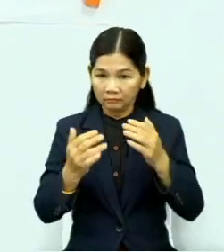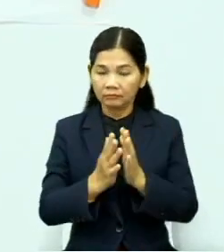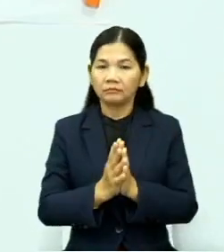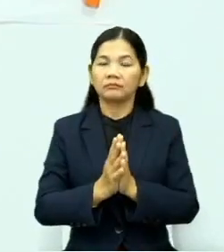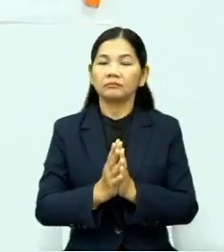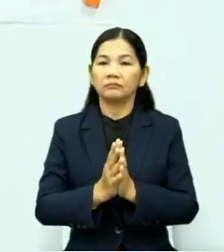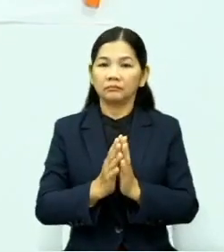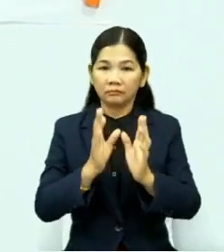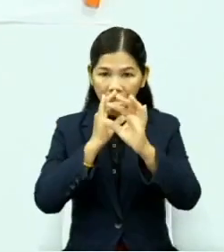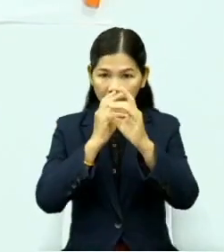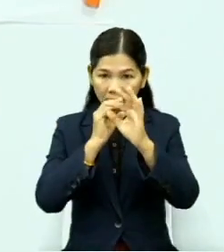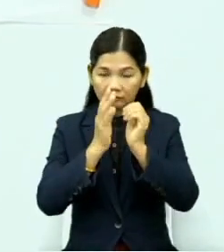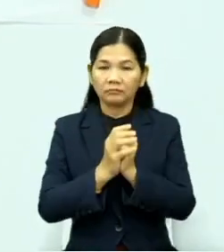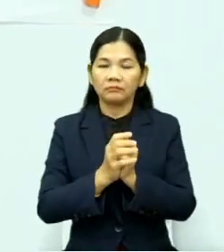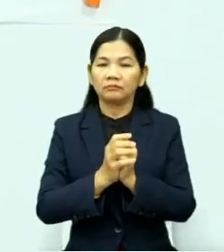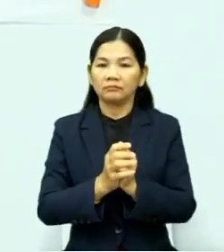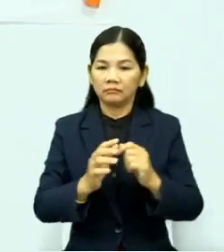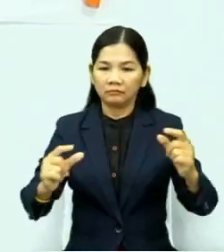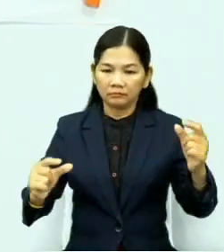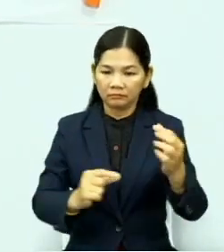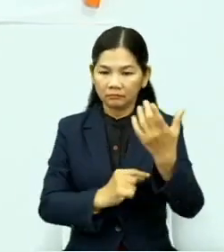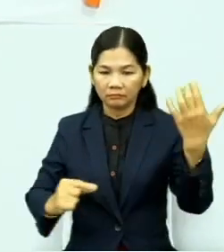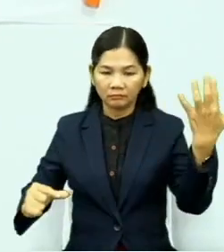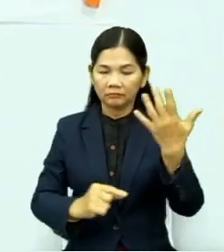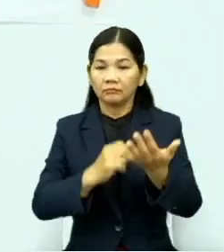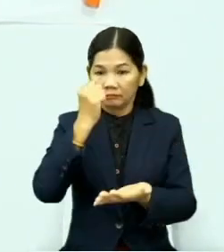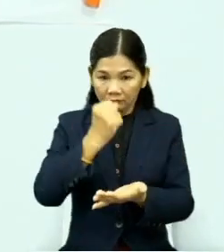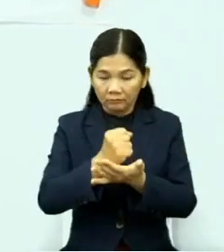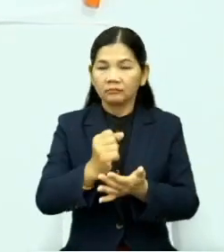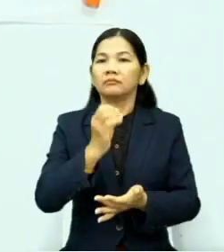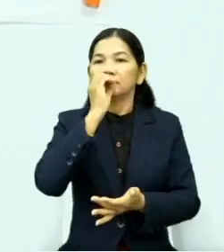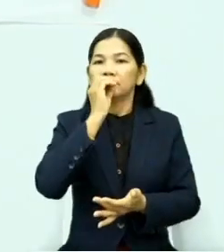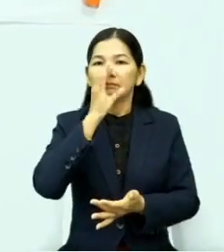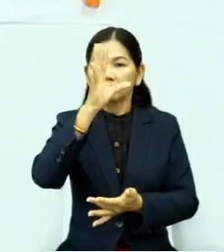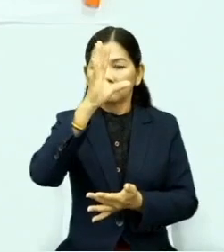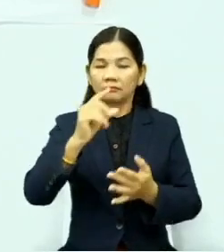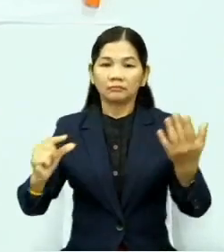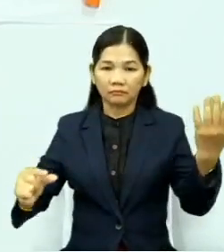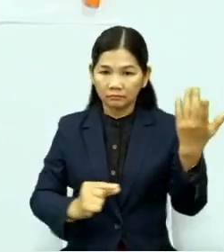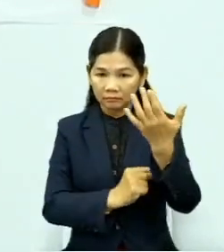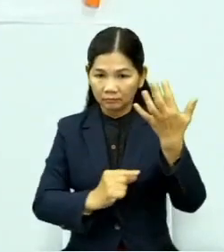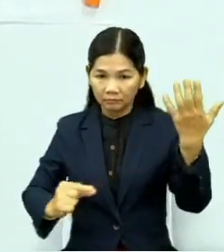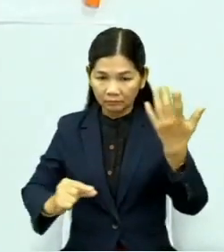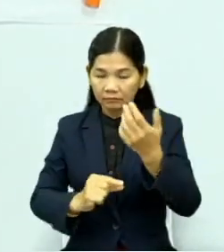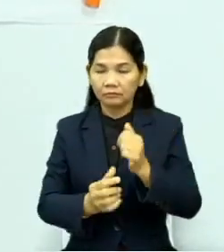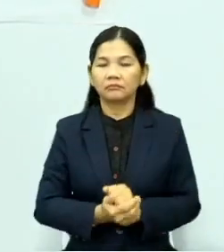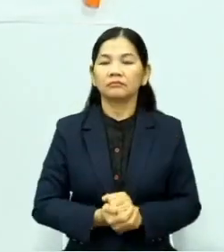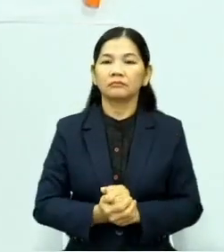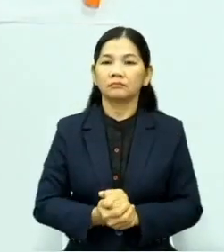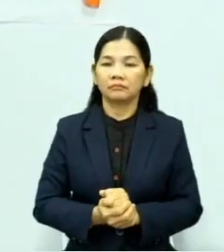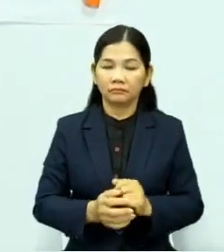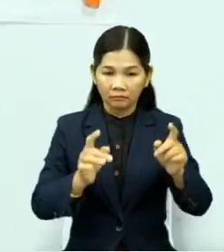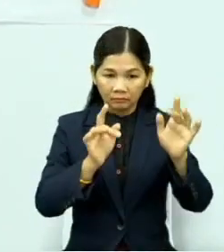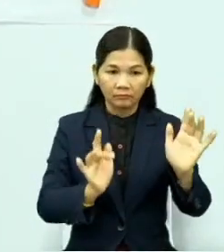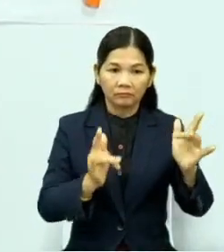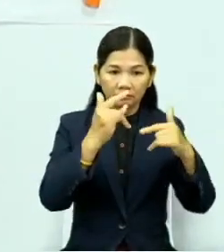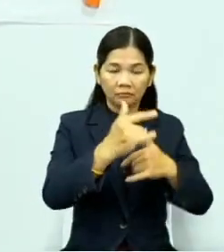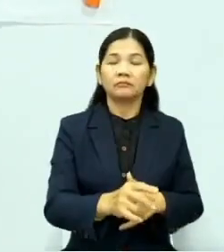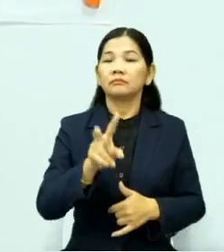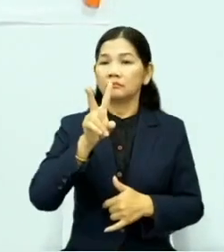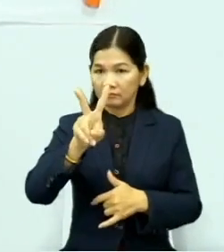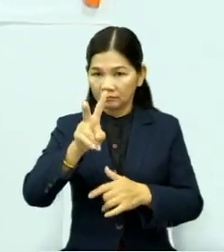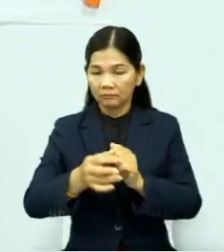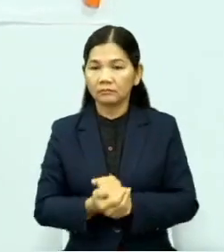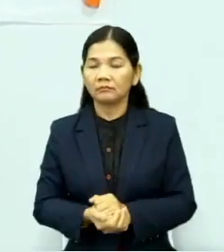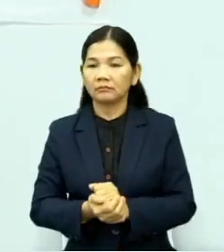chờ khẩn ấy miền bị đánh miền bị đấm phồng cột chà hay con mưa mà bà ập mùi tỷ pi nè con